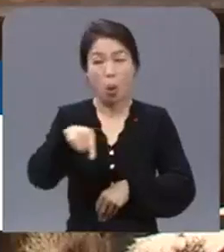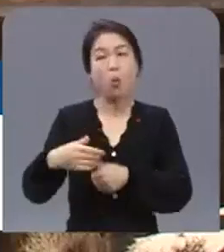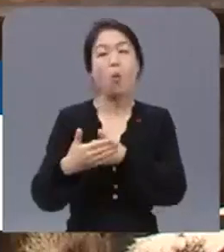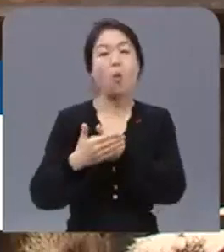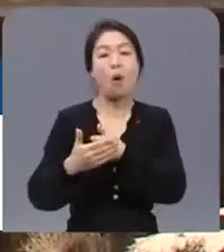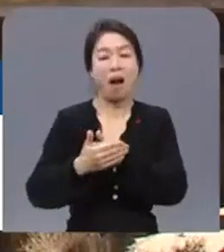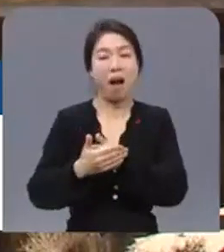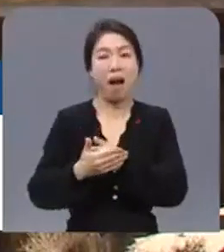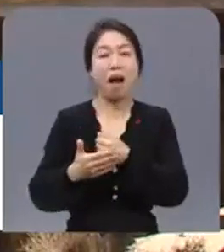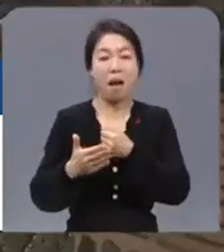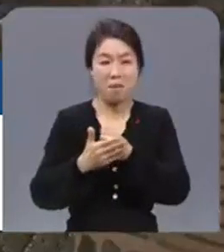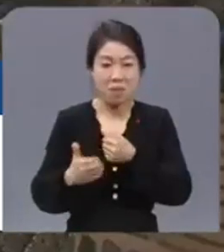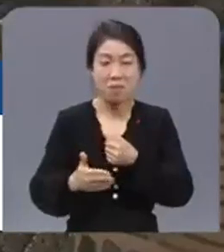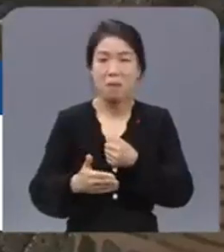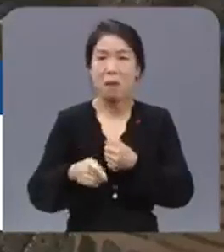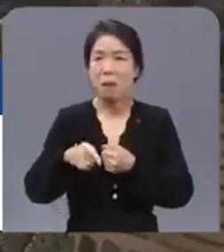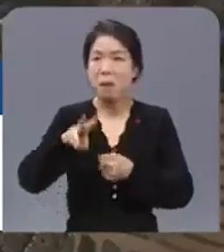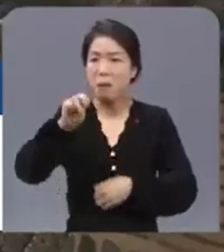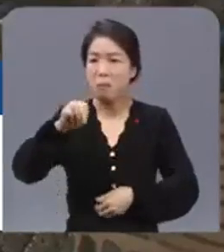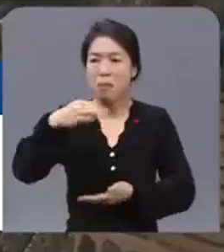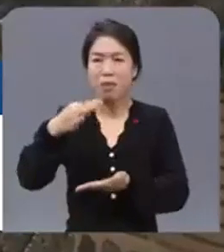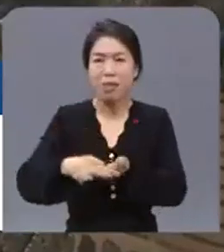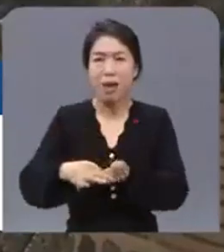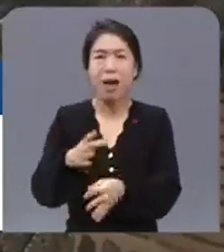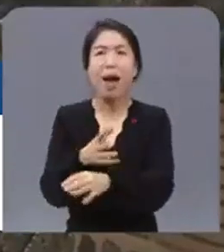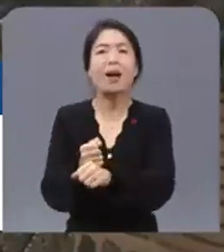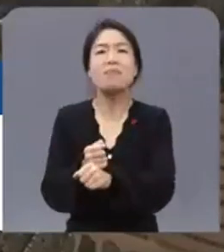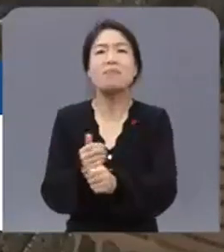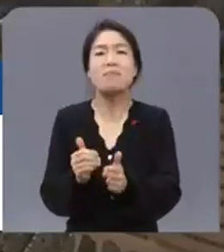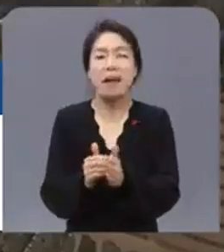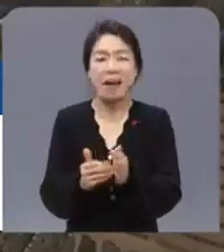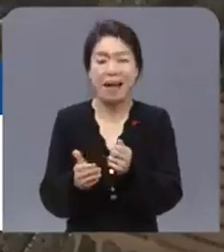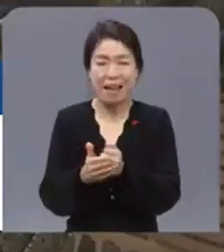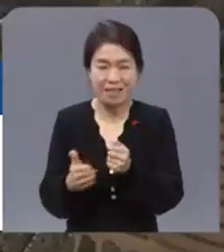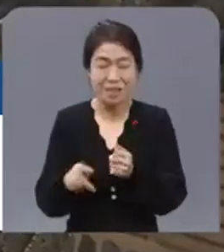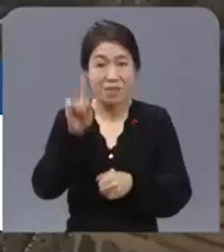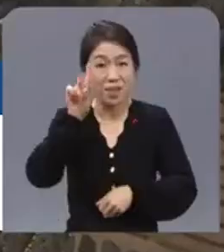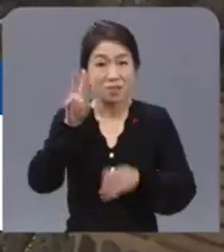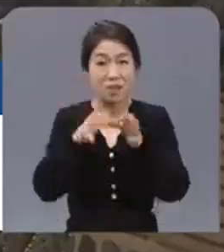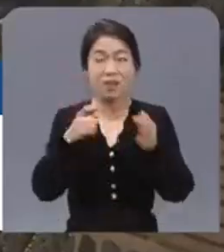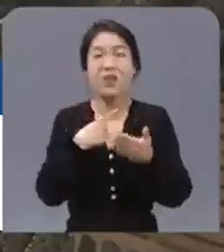협조를 좀 해서 하겠다 그래가지고 그걸 3만원에 해주시기로 해서 한